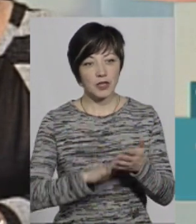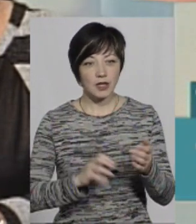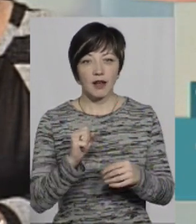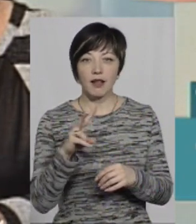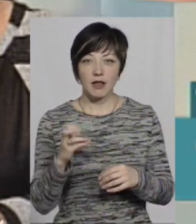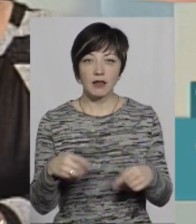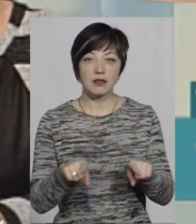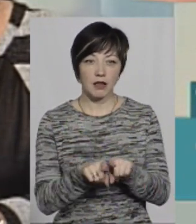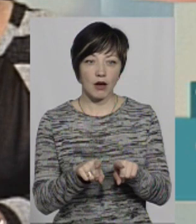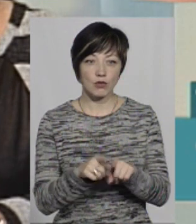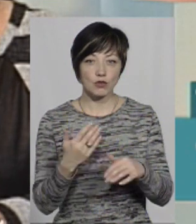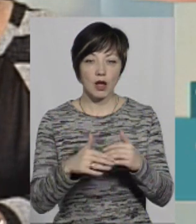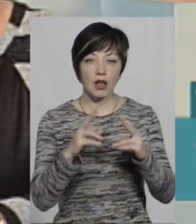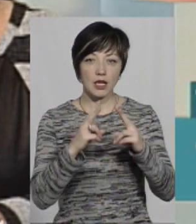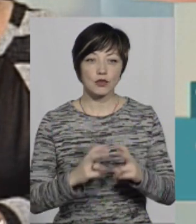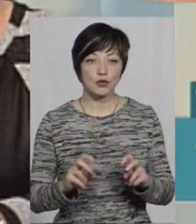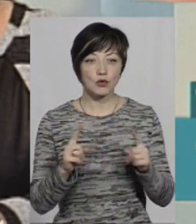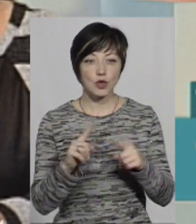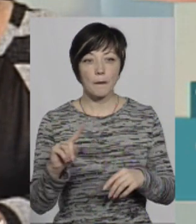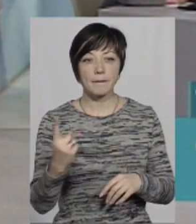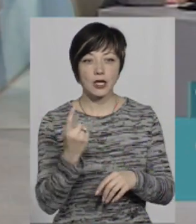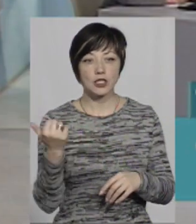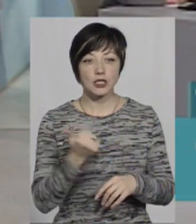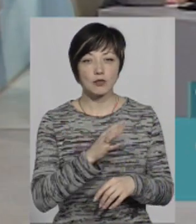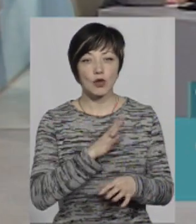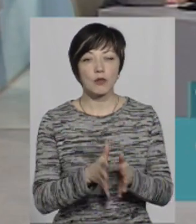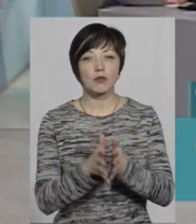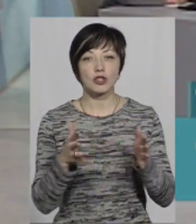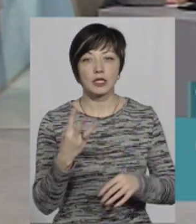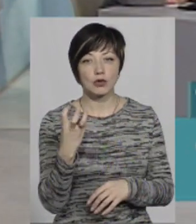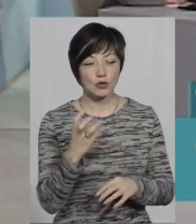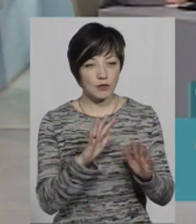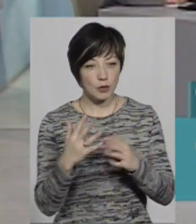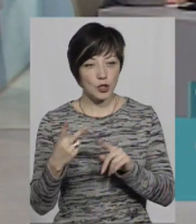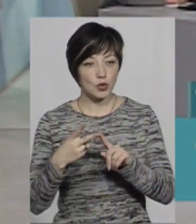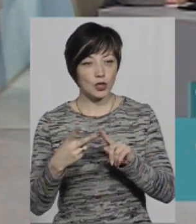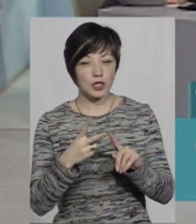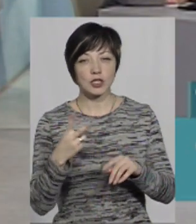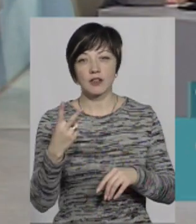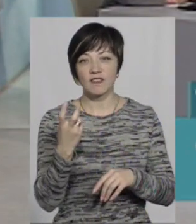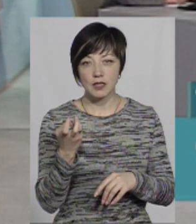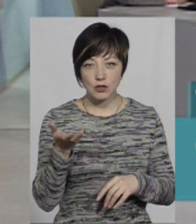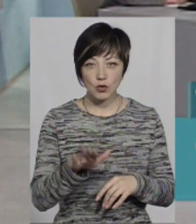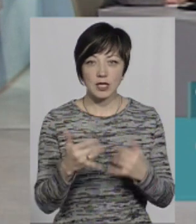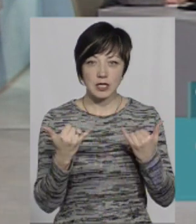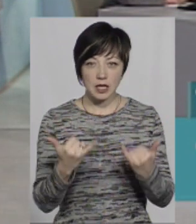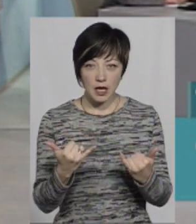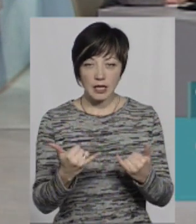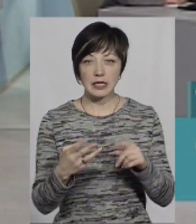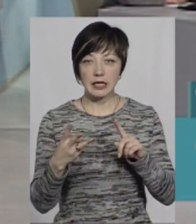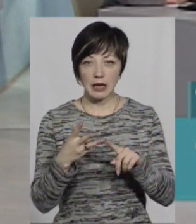ну, так вже аналізуємо. Тому що в перший тиждень було більше 300 випадків, другий більше 200, а зараз вже,